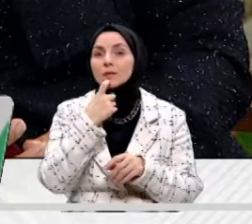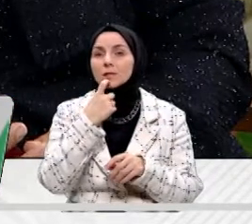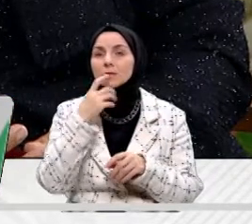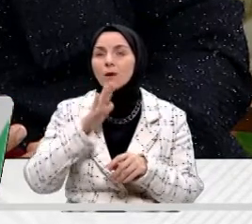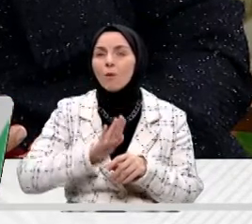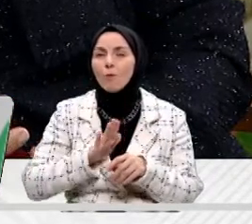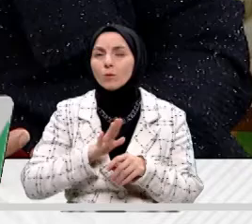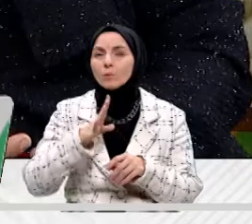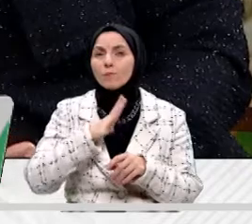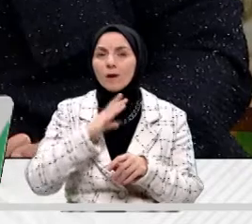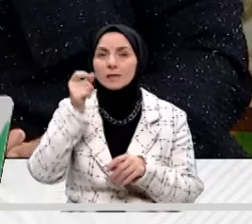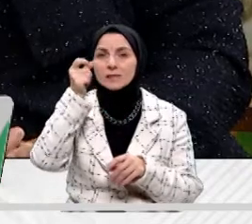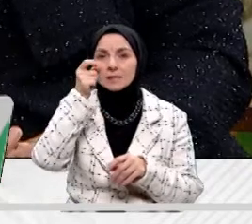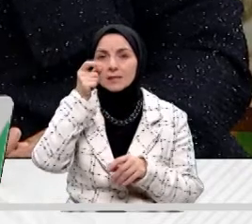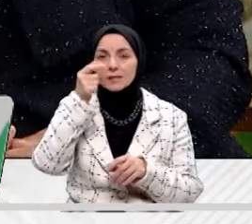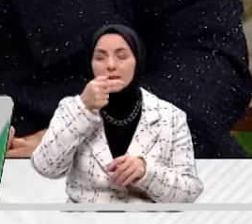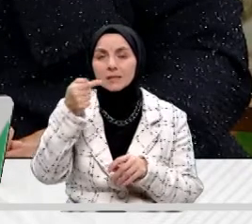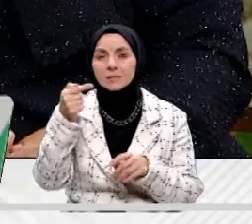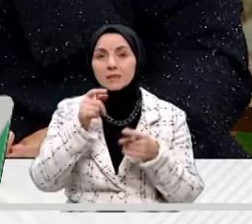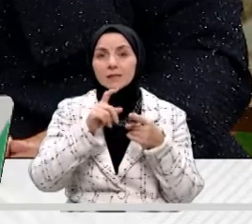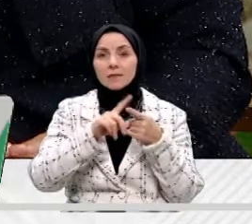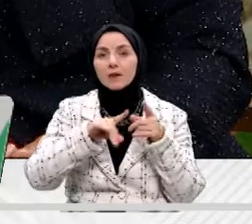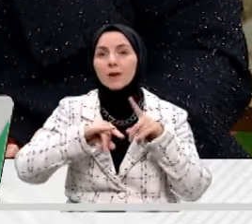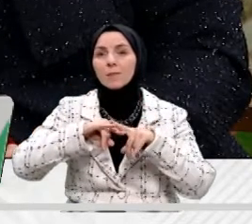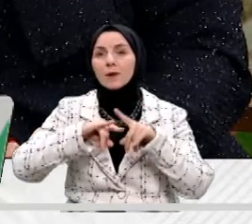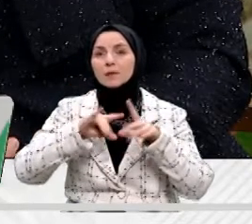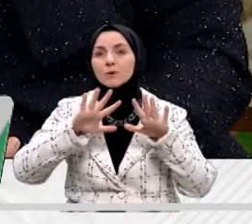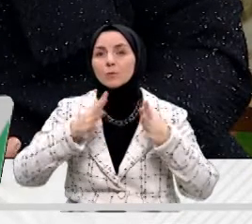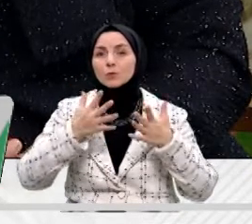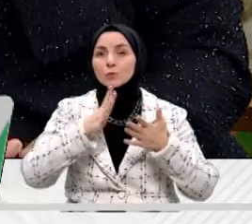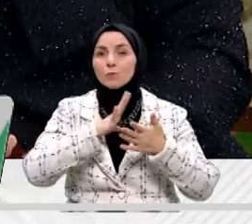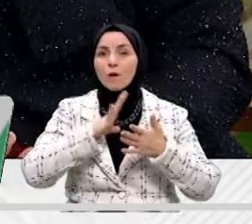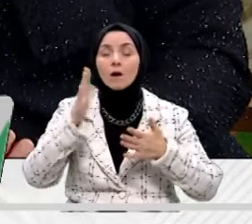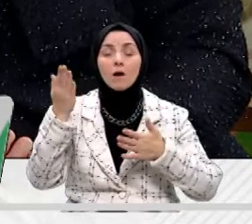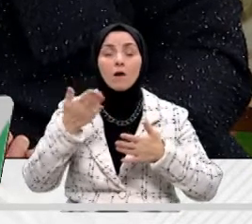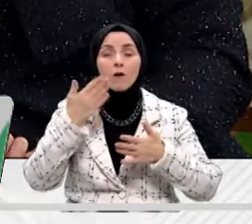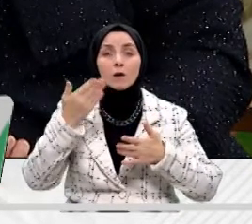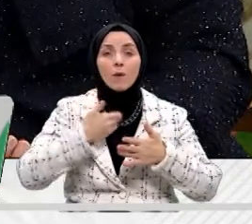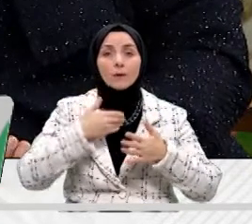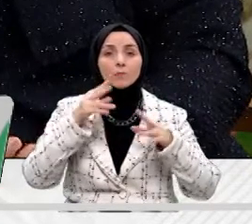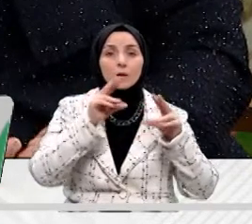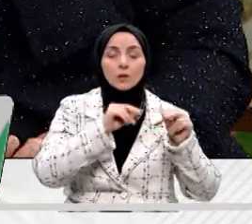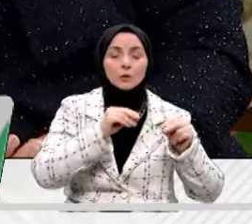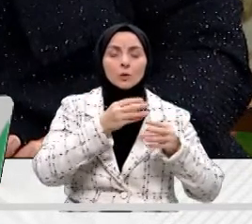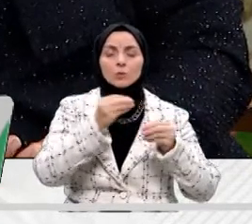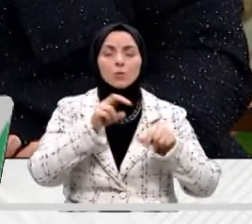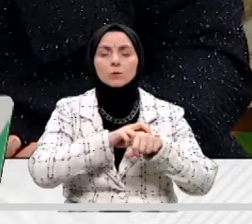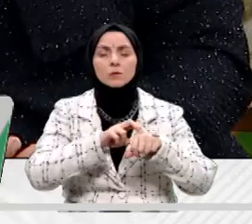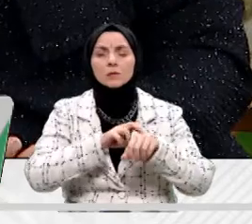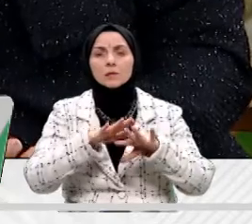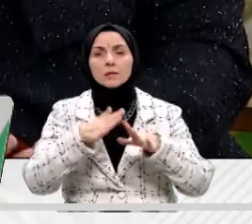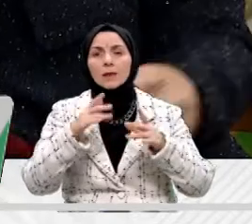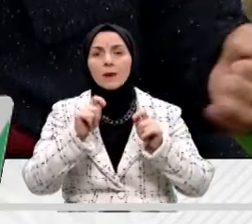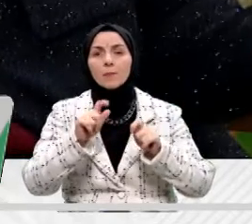eksikliği ve hiperaktivite bozukluğu var ve duygusal yaşı küçük halen benimle yatıyor hala benimle yatıyor çok sinirli Alıngan ne yapmam lazım diye